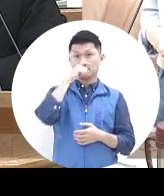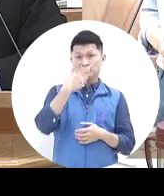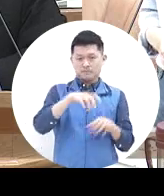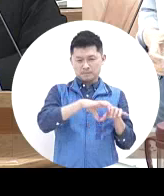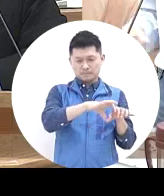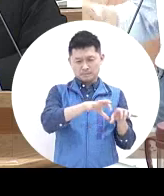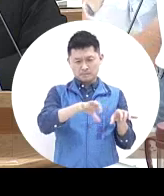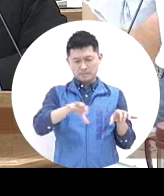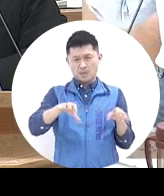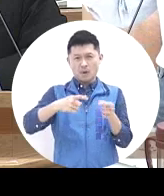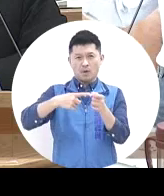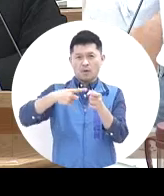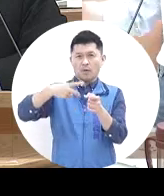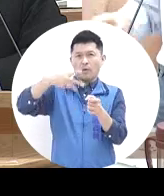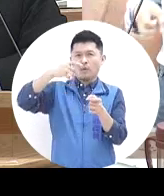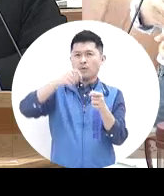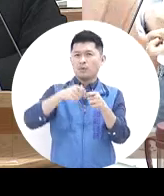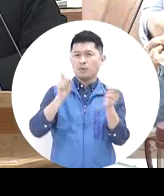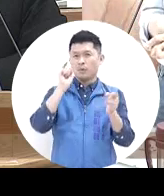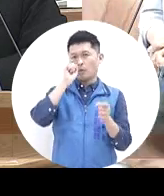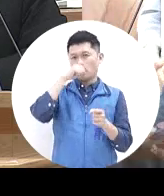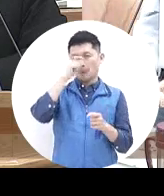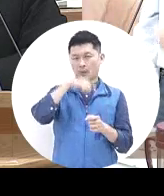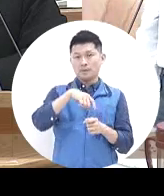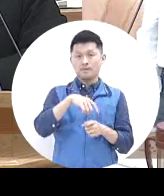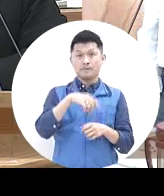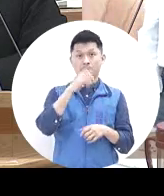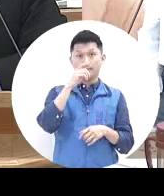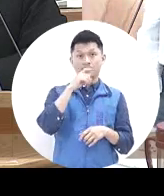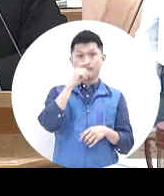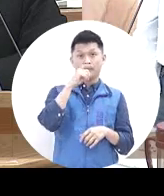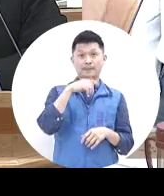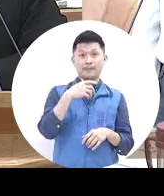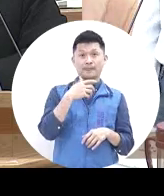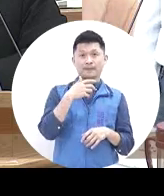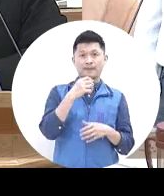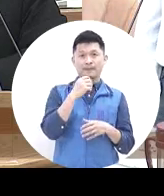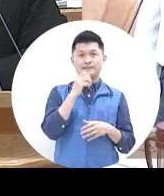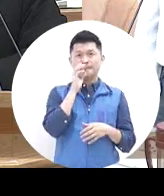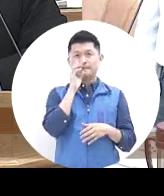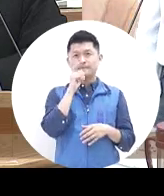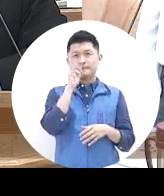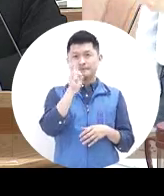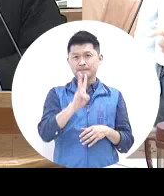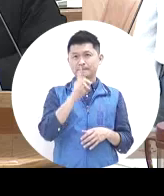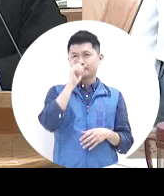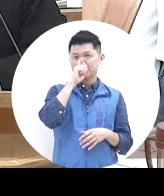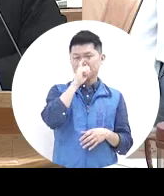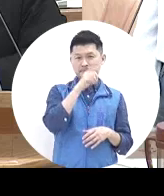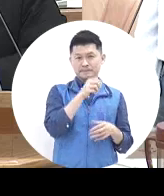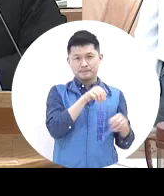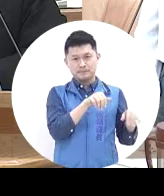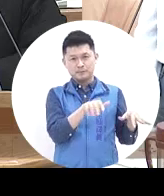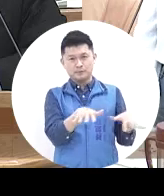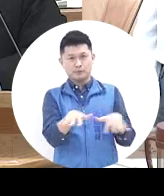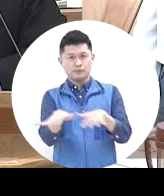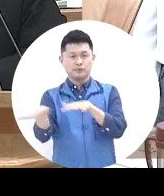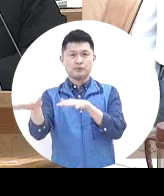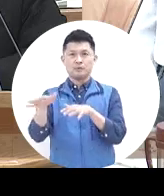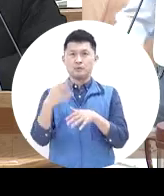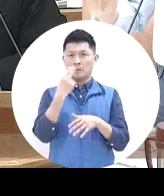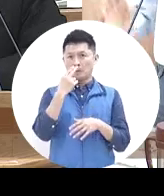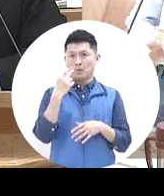久啊？你即马将所有水肥往遮落去，你还阁冒一个风险。 南新北市有四个污水